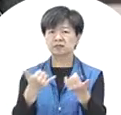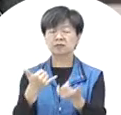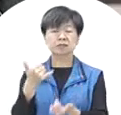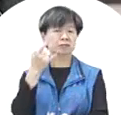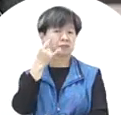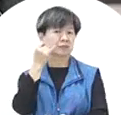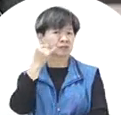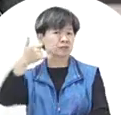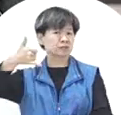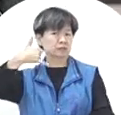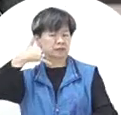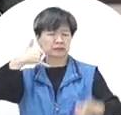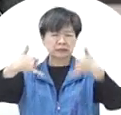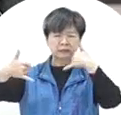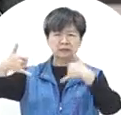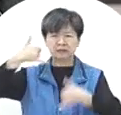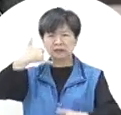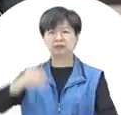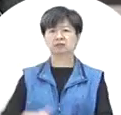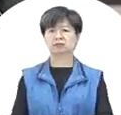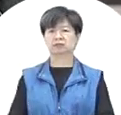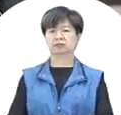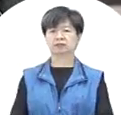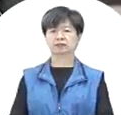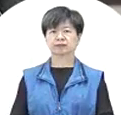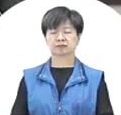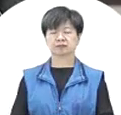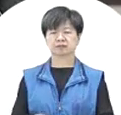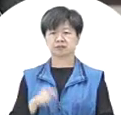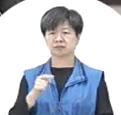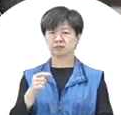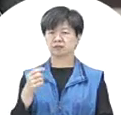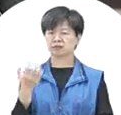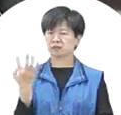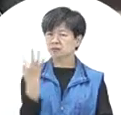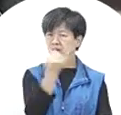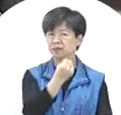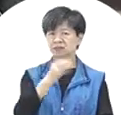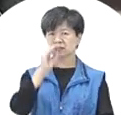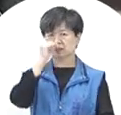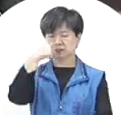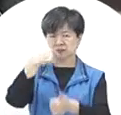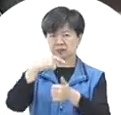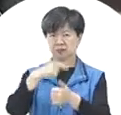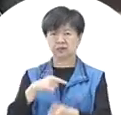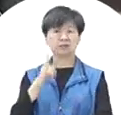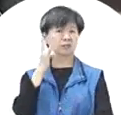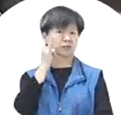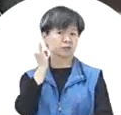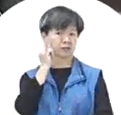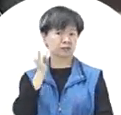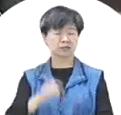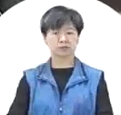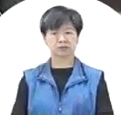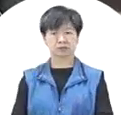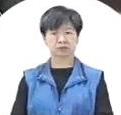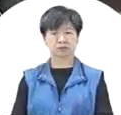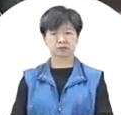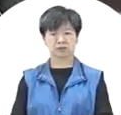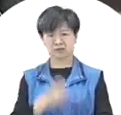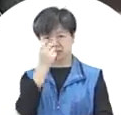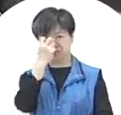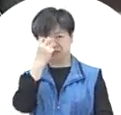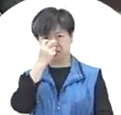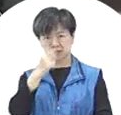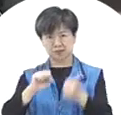至有非常多的特教生的妈妈。在看着我们议会质询的